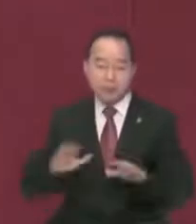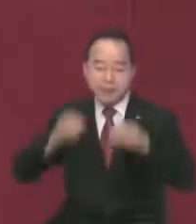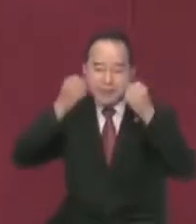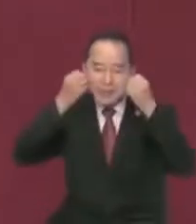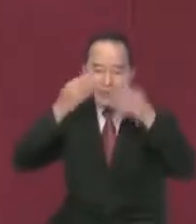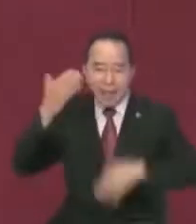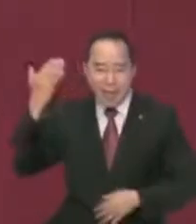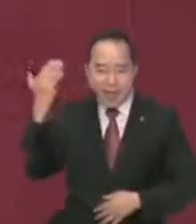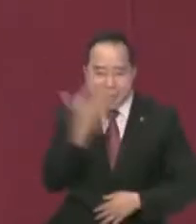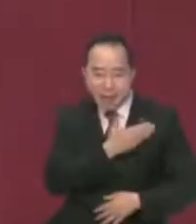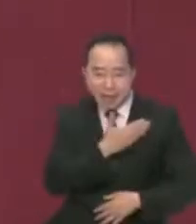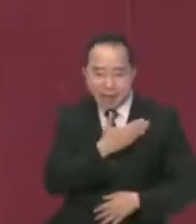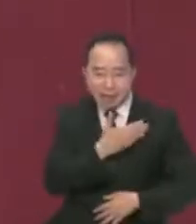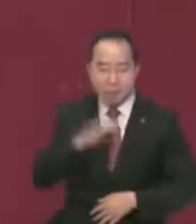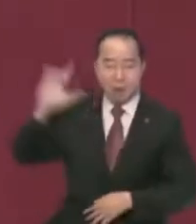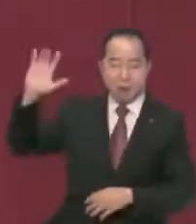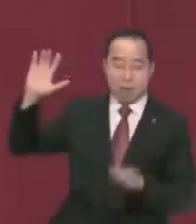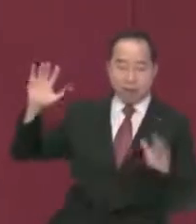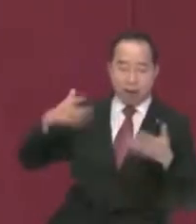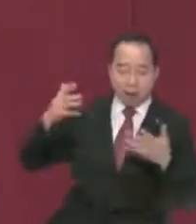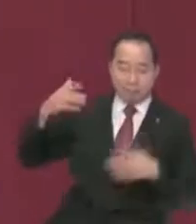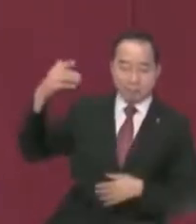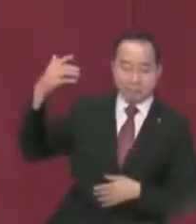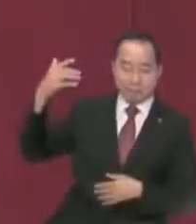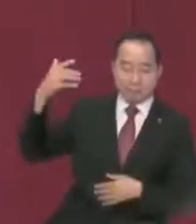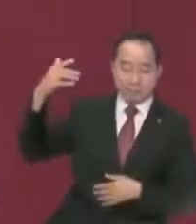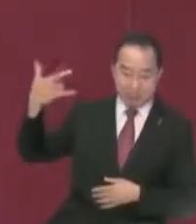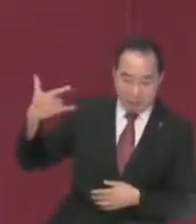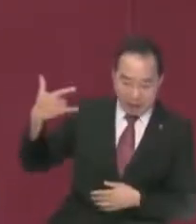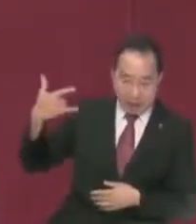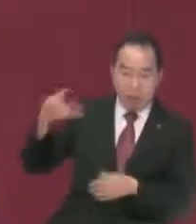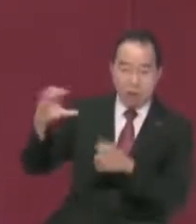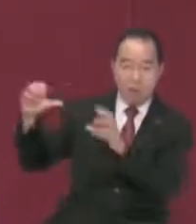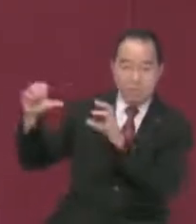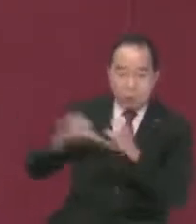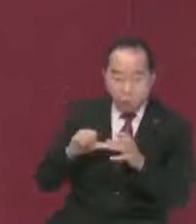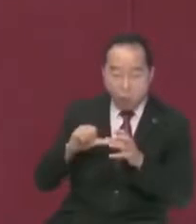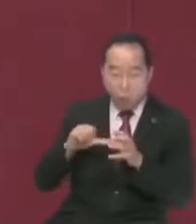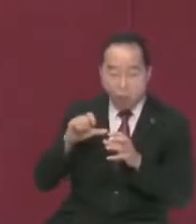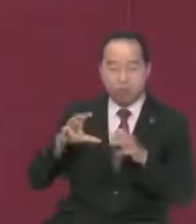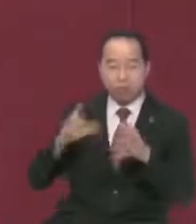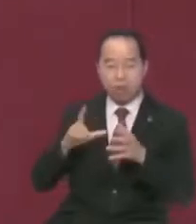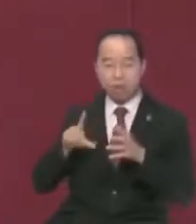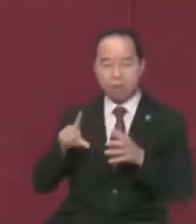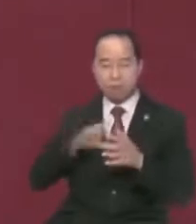에너지입니다. 클린 에너지에서 우리가 선도 국가로 발전해야 합니다.